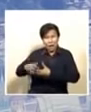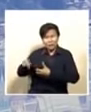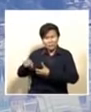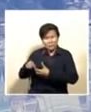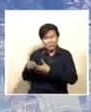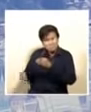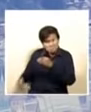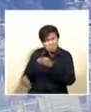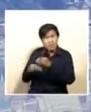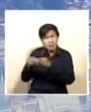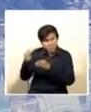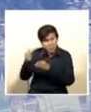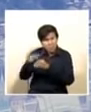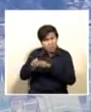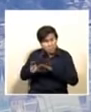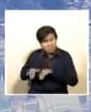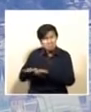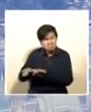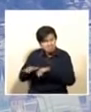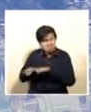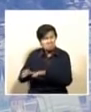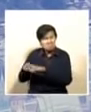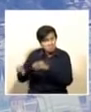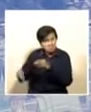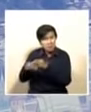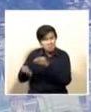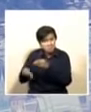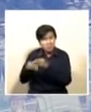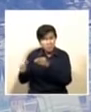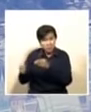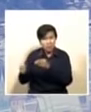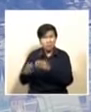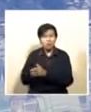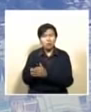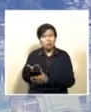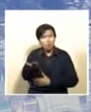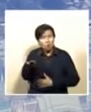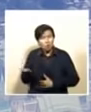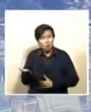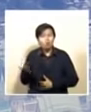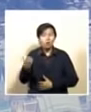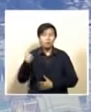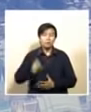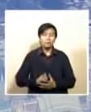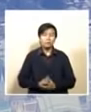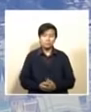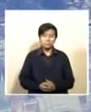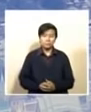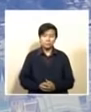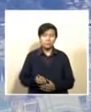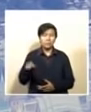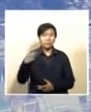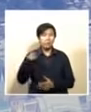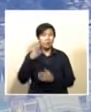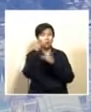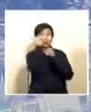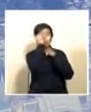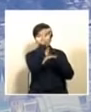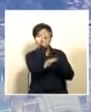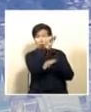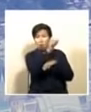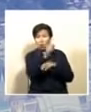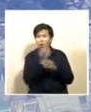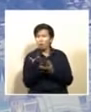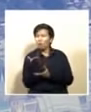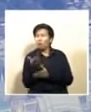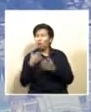1ล้าน2แสนชิ้นต่อวันแต่ถ้าลองคิดคำนวณด้วยคณิตศาสตร์ง่ายๆนะ